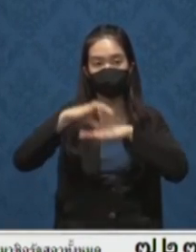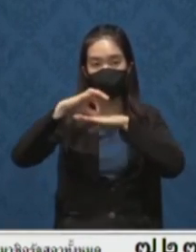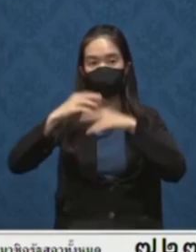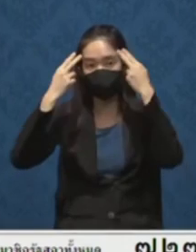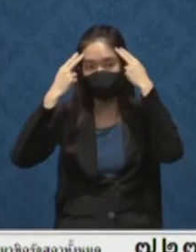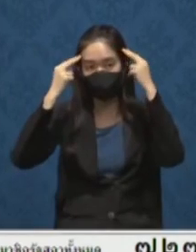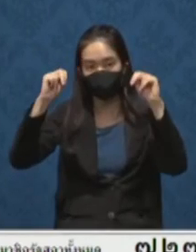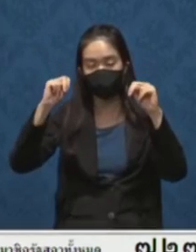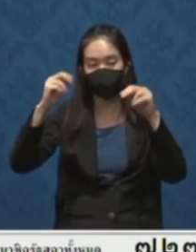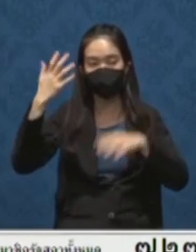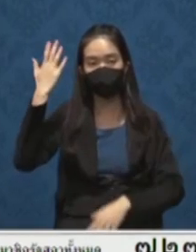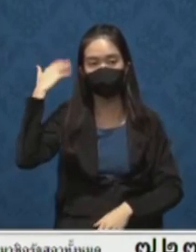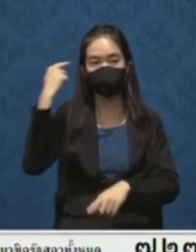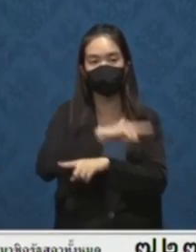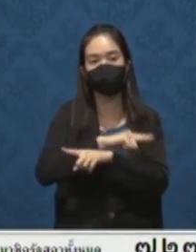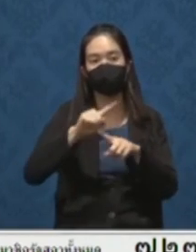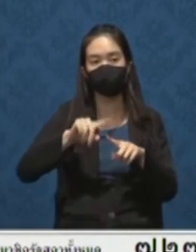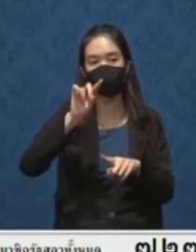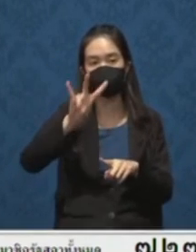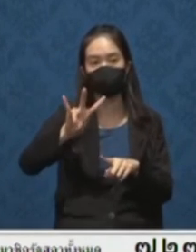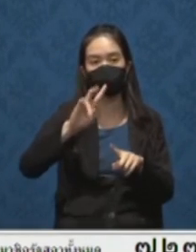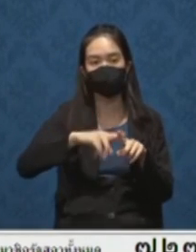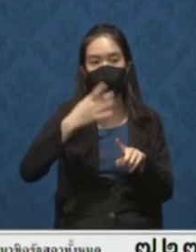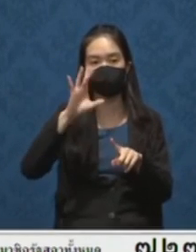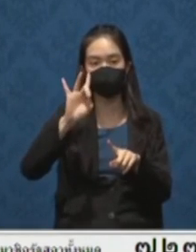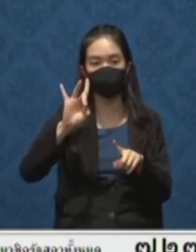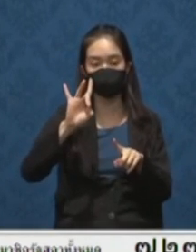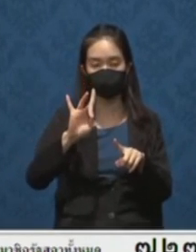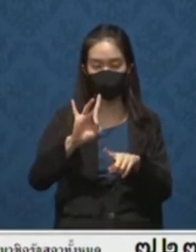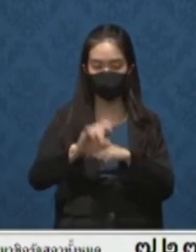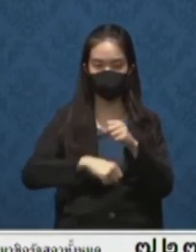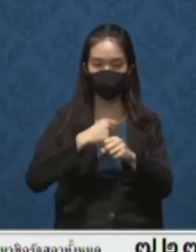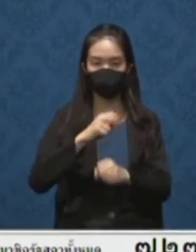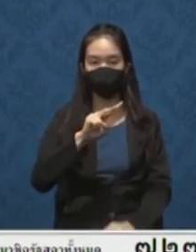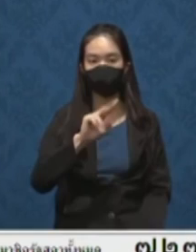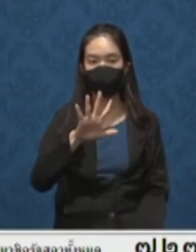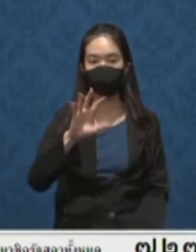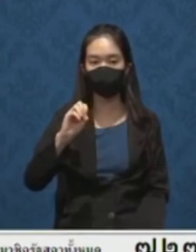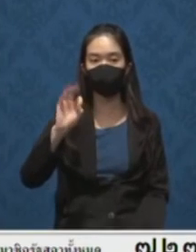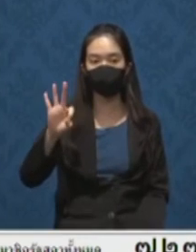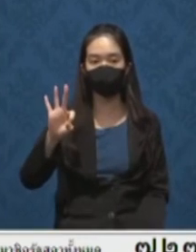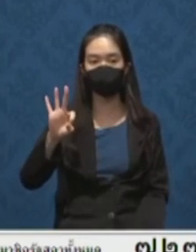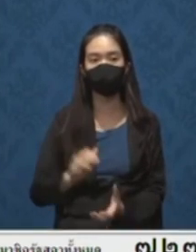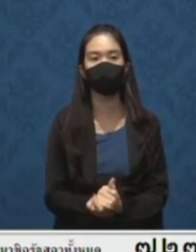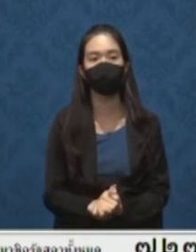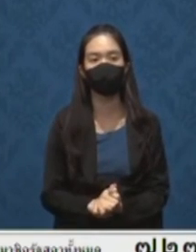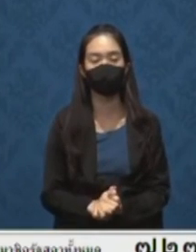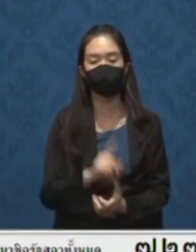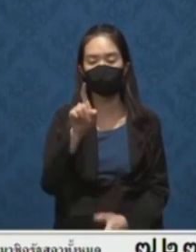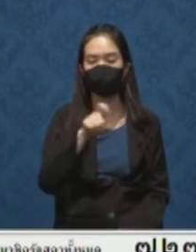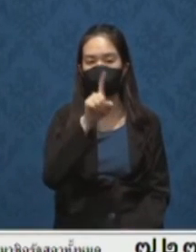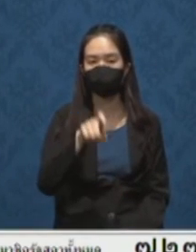เมื่อวันที่ 7 สิงหาคม 2,559 หรอทเรีกวาคำถามพวก